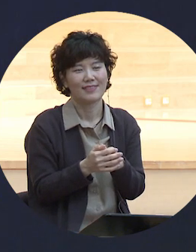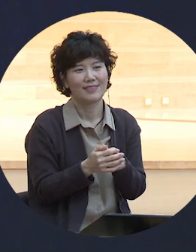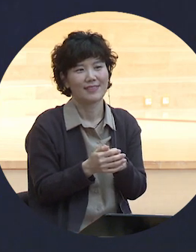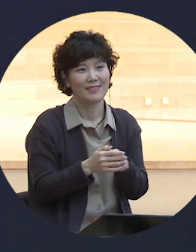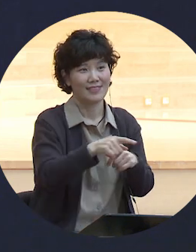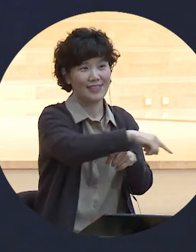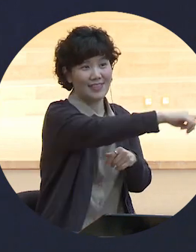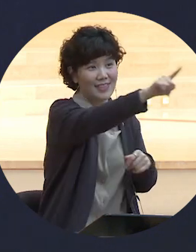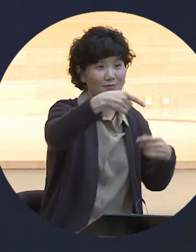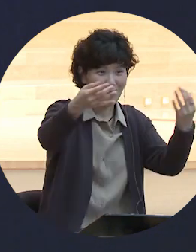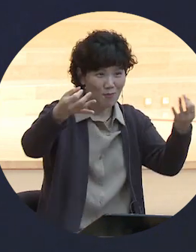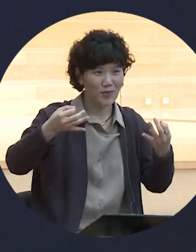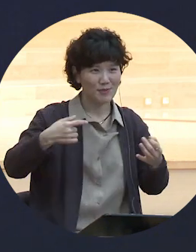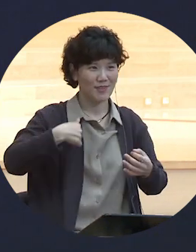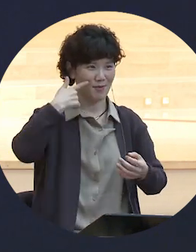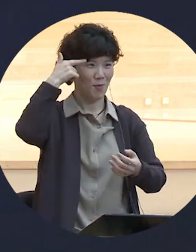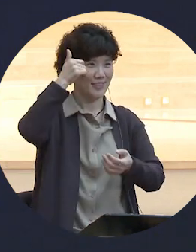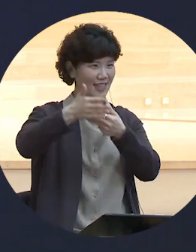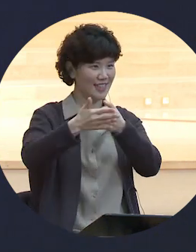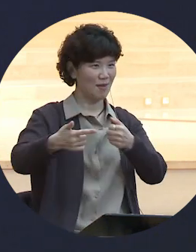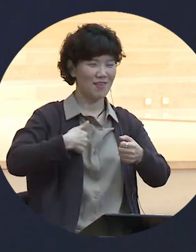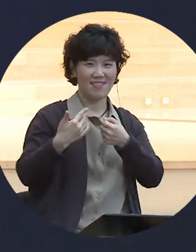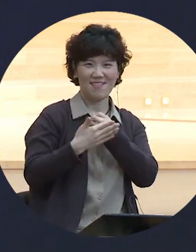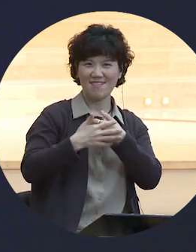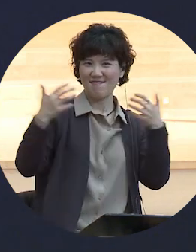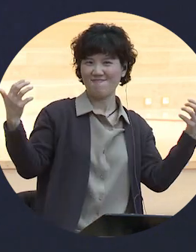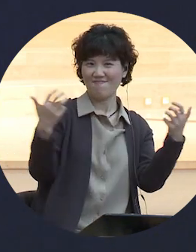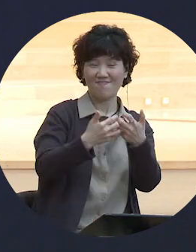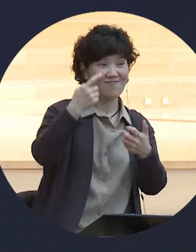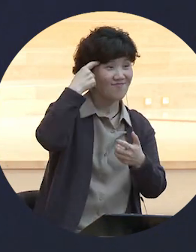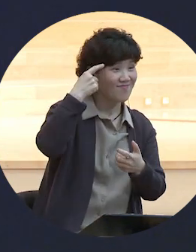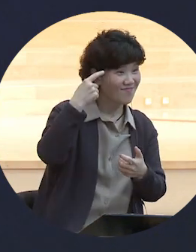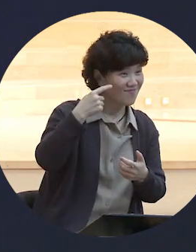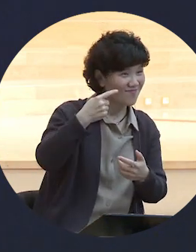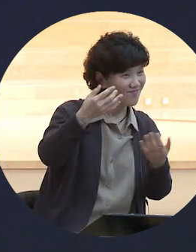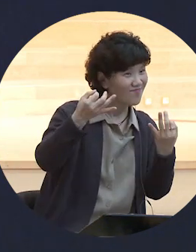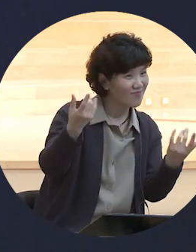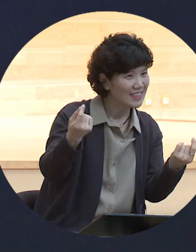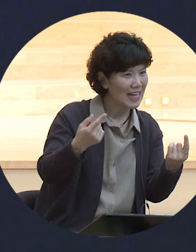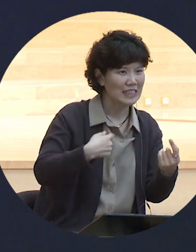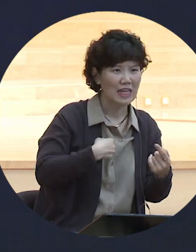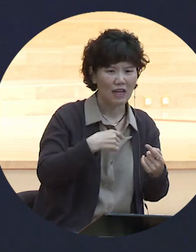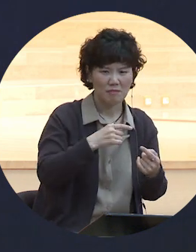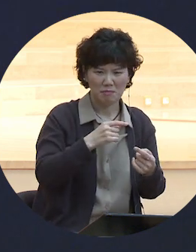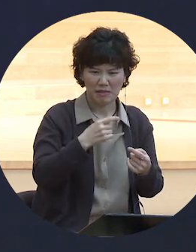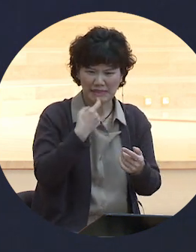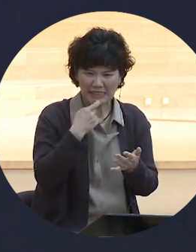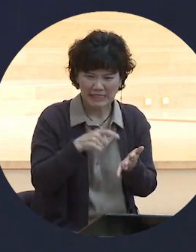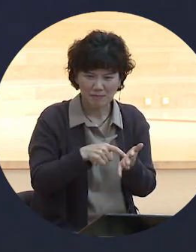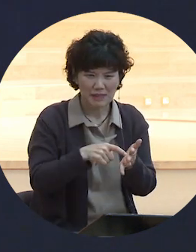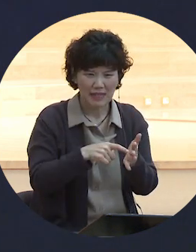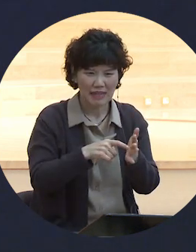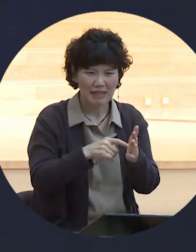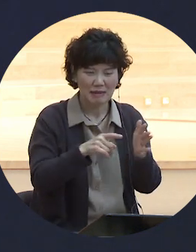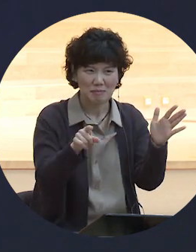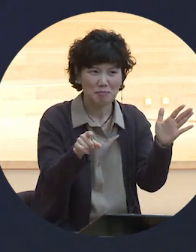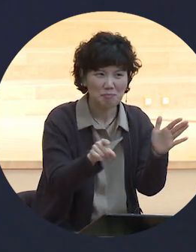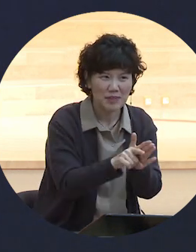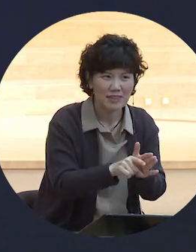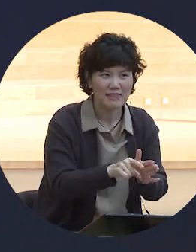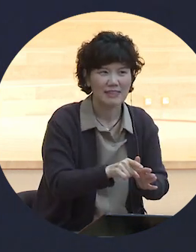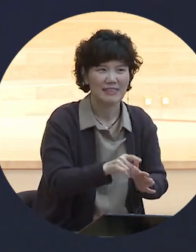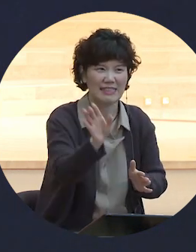충만한 그런 목사인 것처럼 보이지만 저는 쉽게 뭘 잘 이렇게 믿고 그러지 않아요. 그 파블로 뭐 루이스 피카소 이렇게 적어놨다 해서 제가